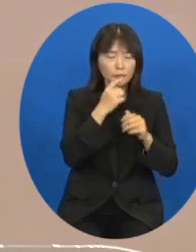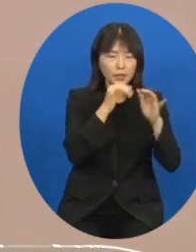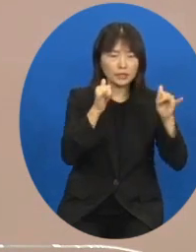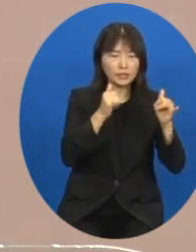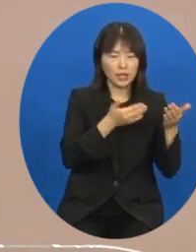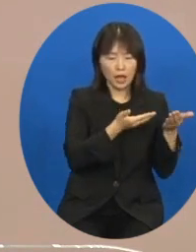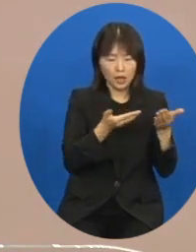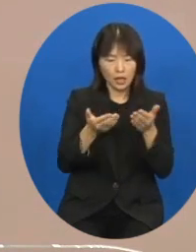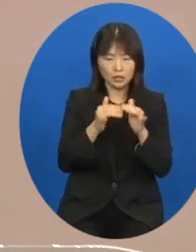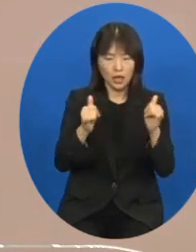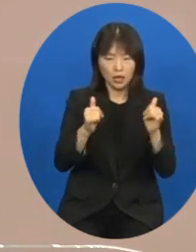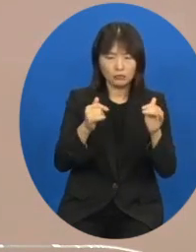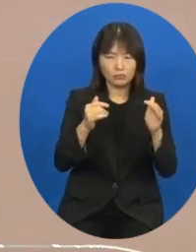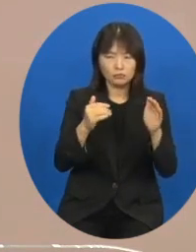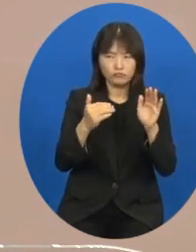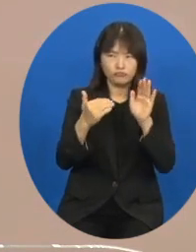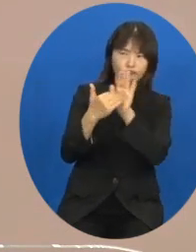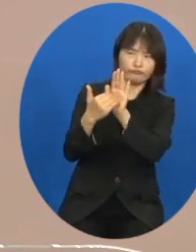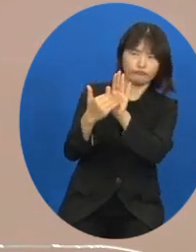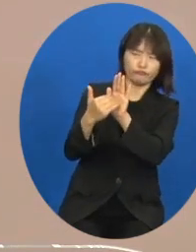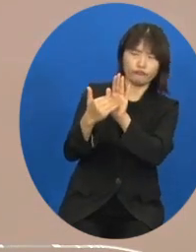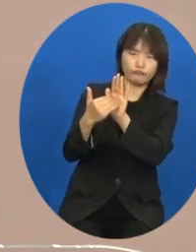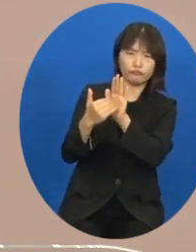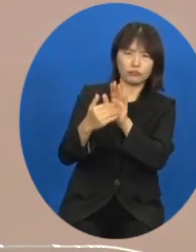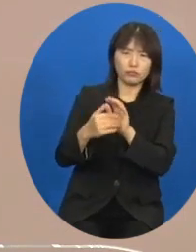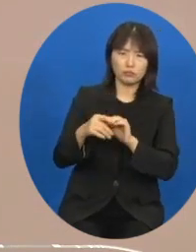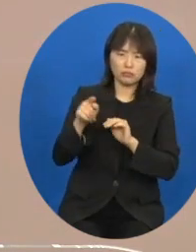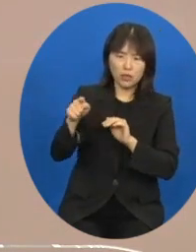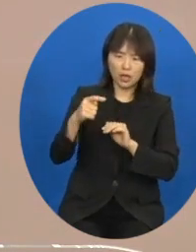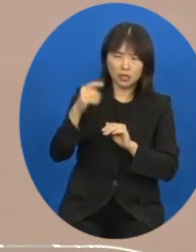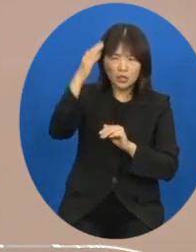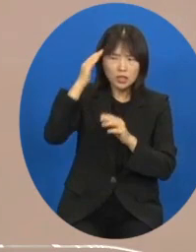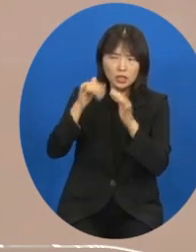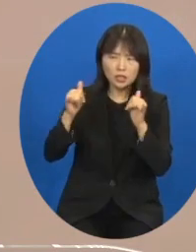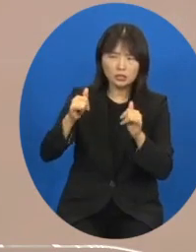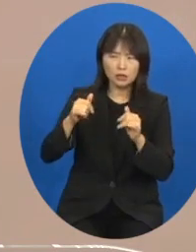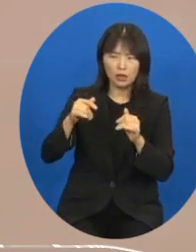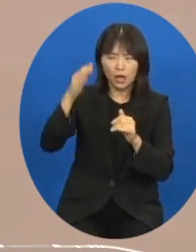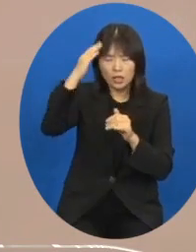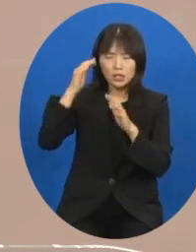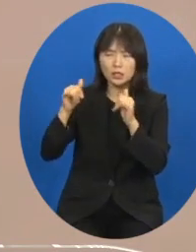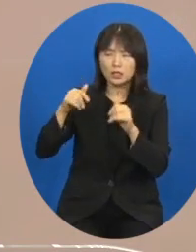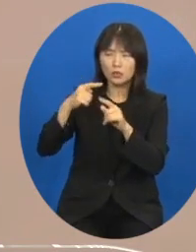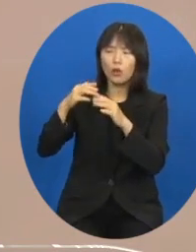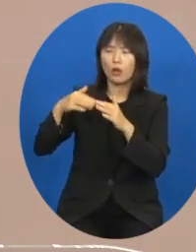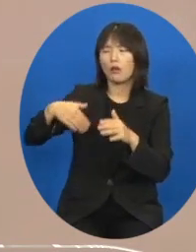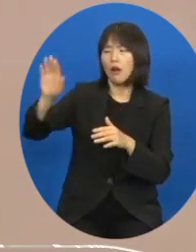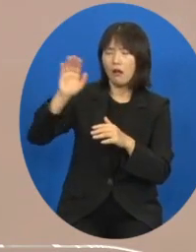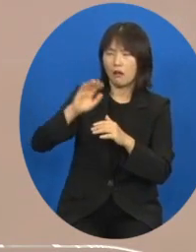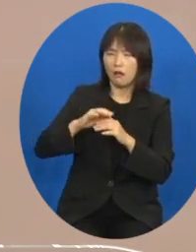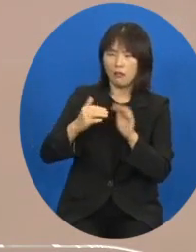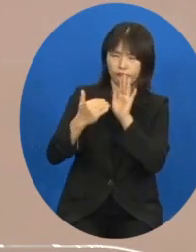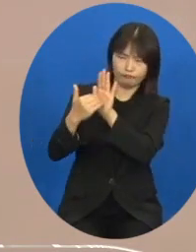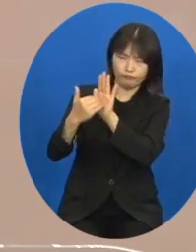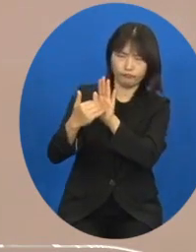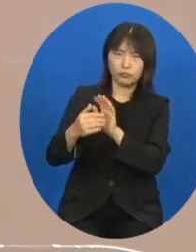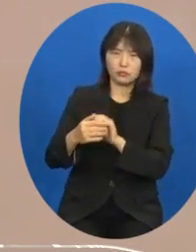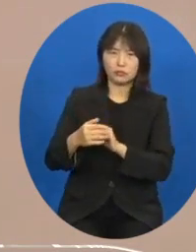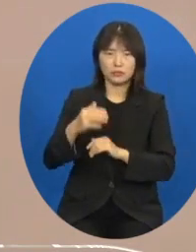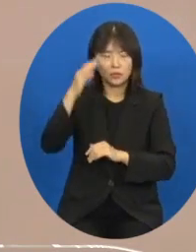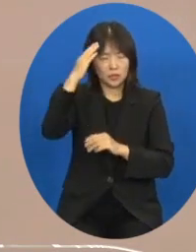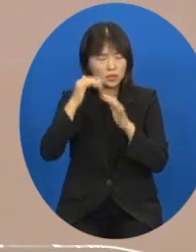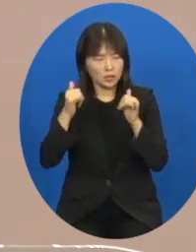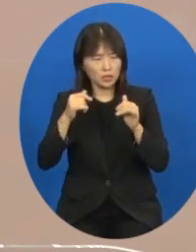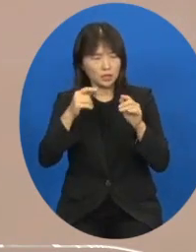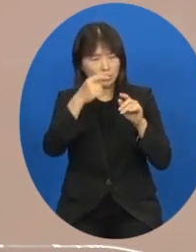안내위원이 못 들어오게 하는 거예요, 예배당에. 당신은 흑인이니까 흑인 교회로 가라는 거죠. 이 흑인이 예배당